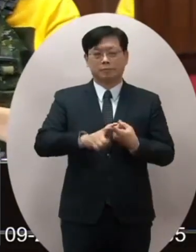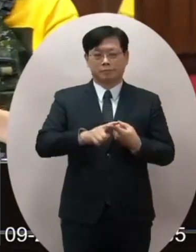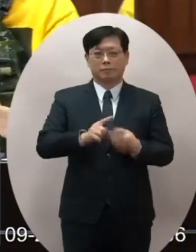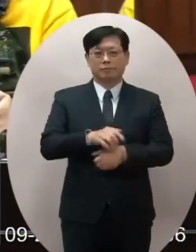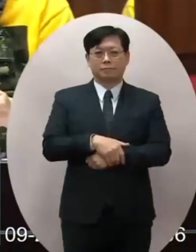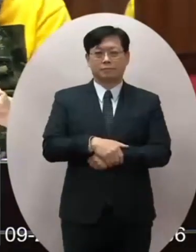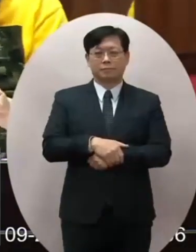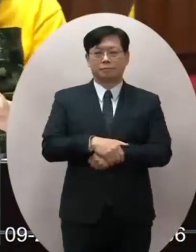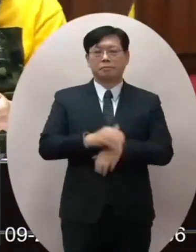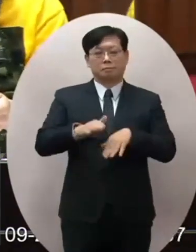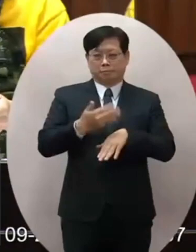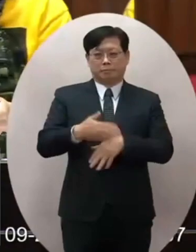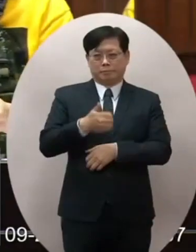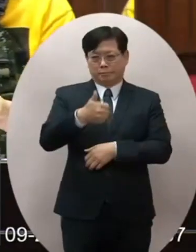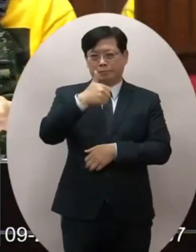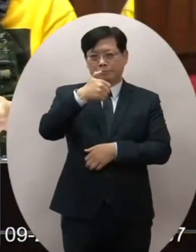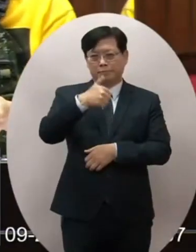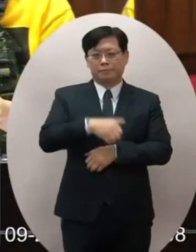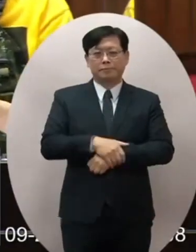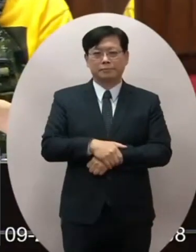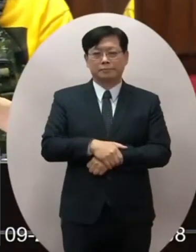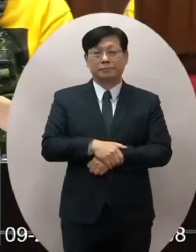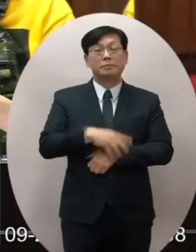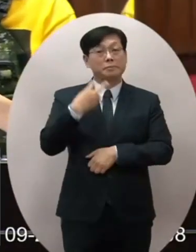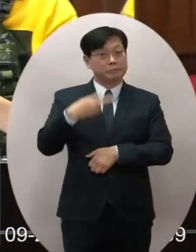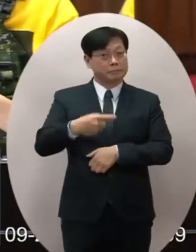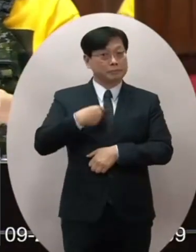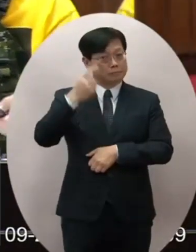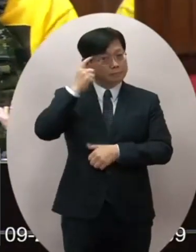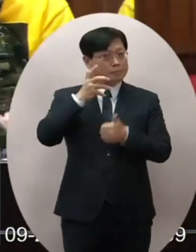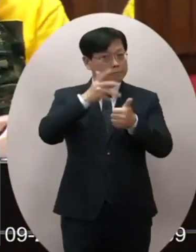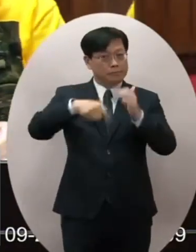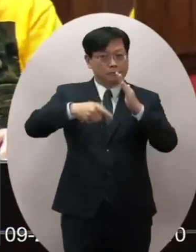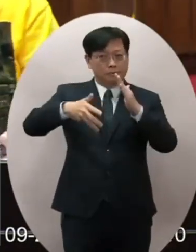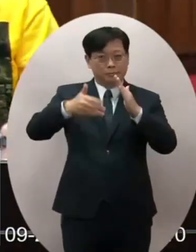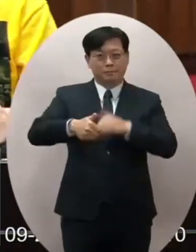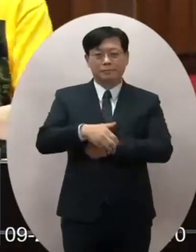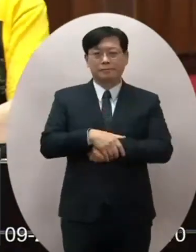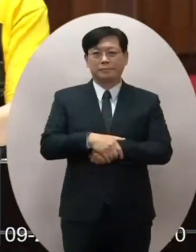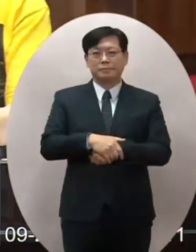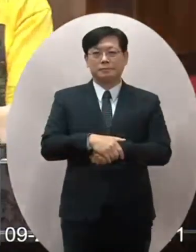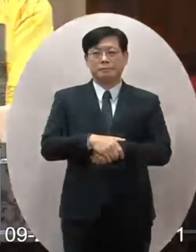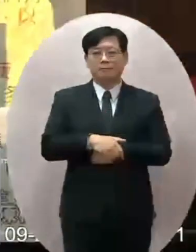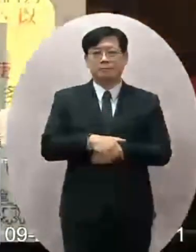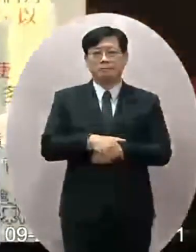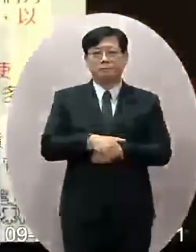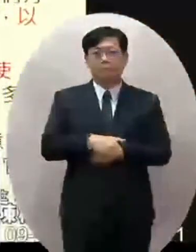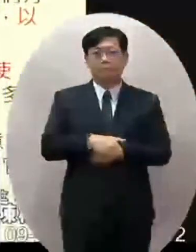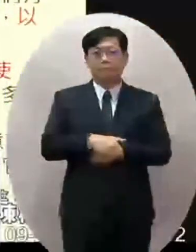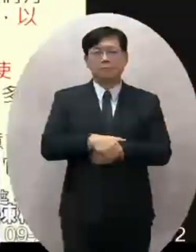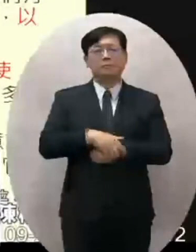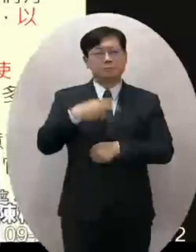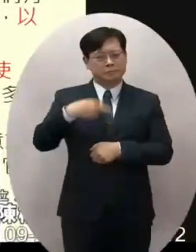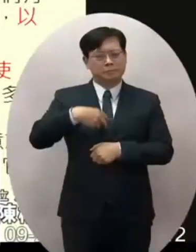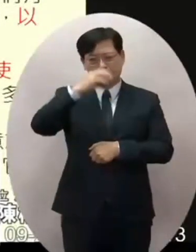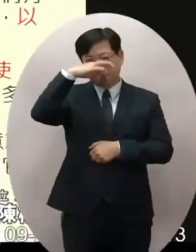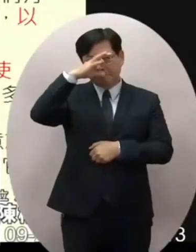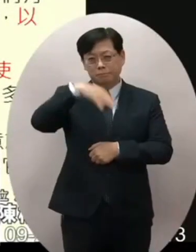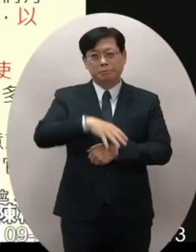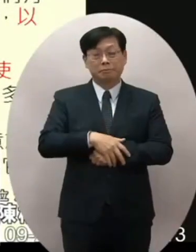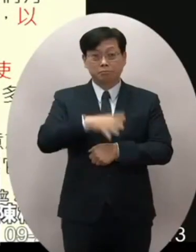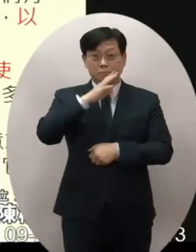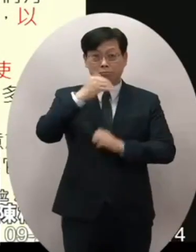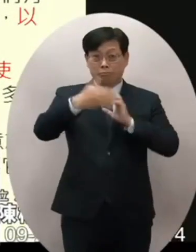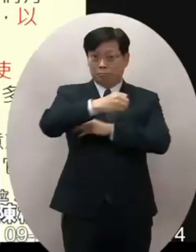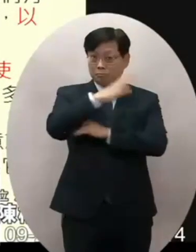不会。 不会。好，谢谢。那再来，我要请教院长，就是我们也看过，就是根